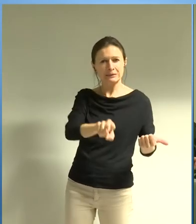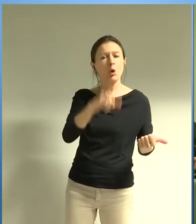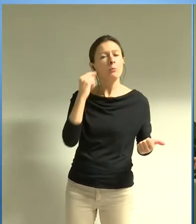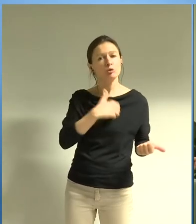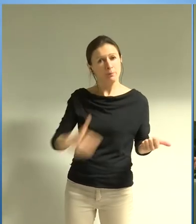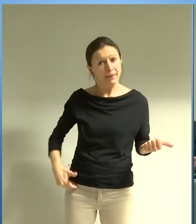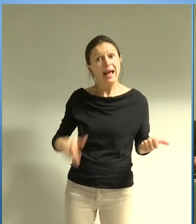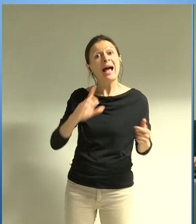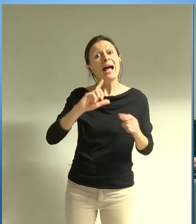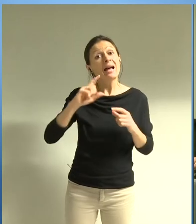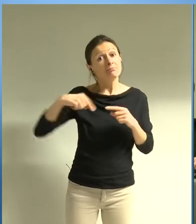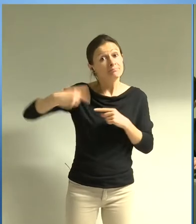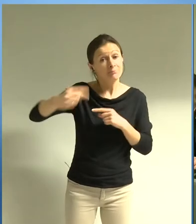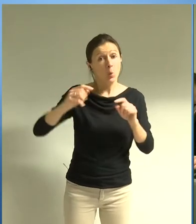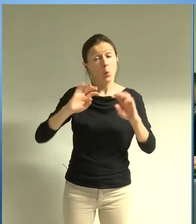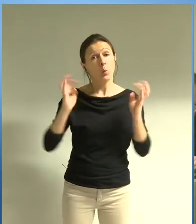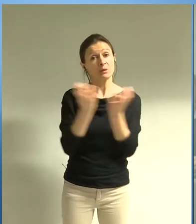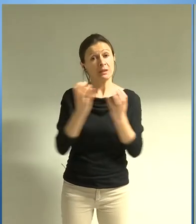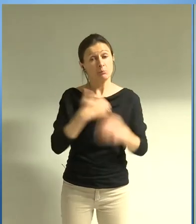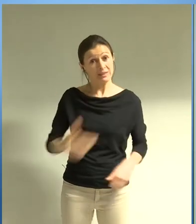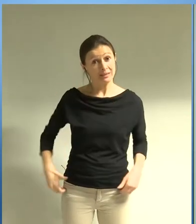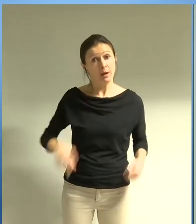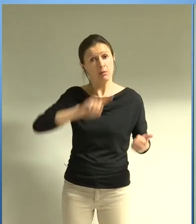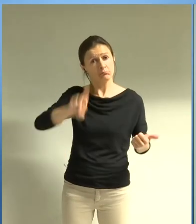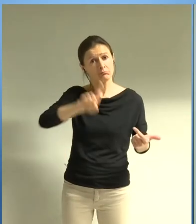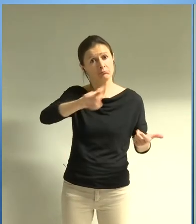merci merci